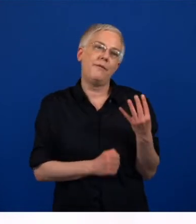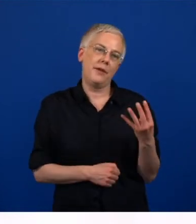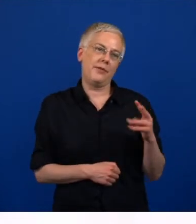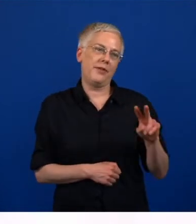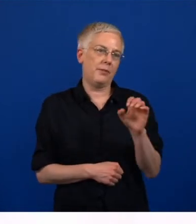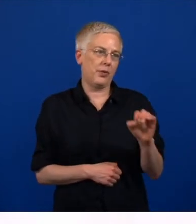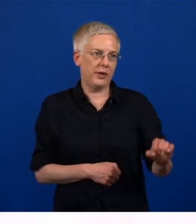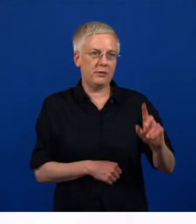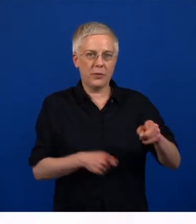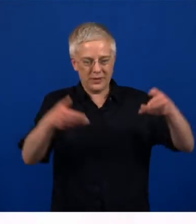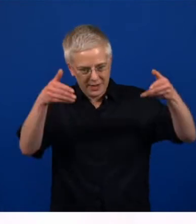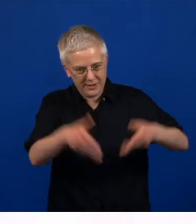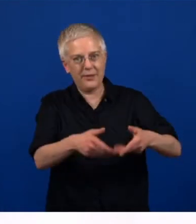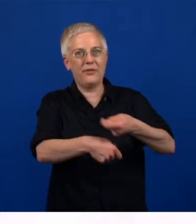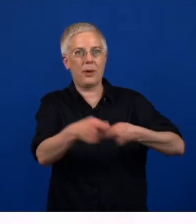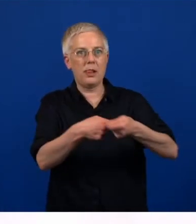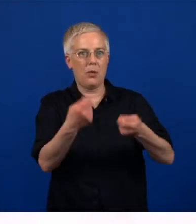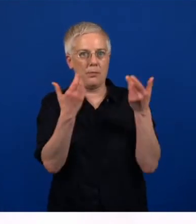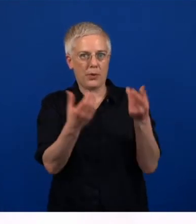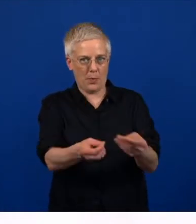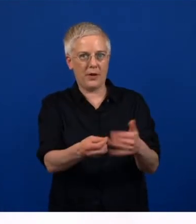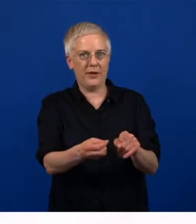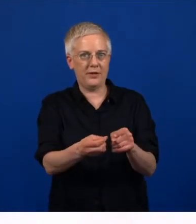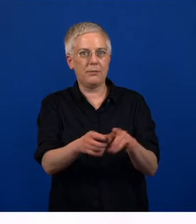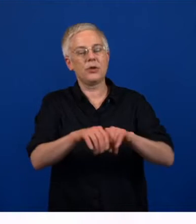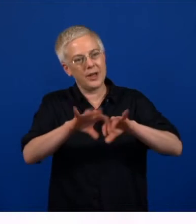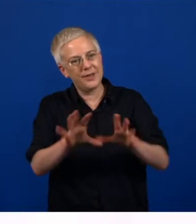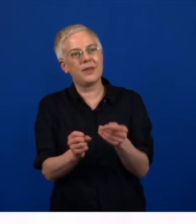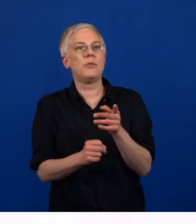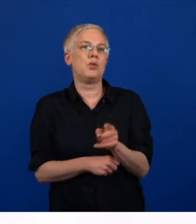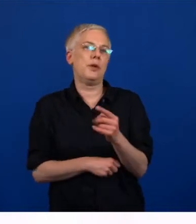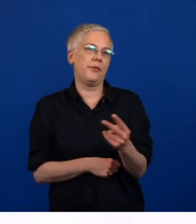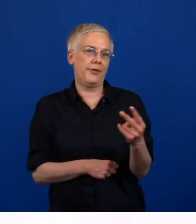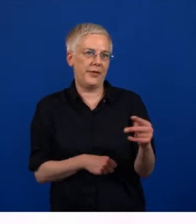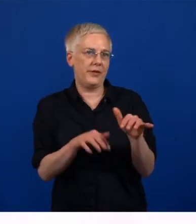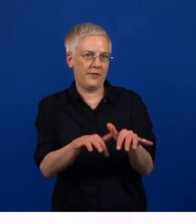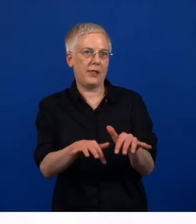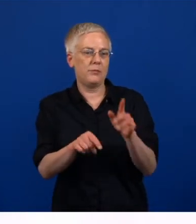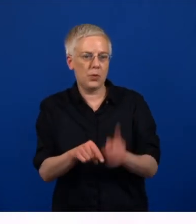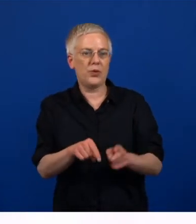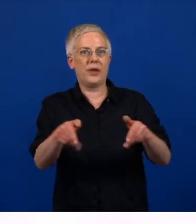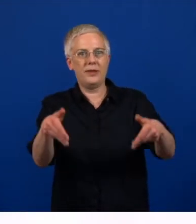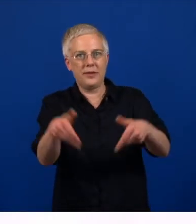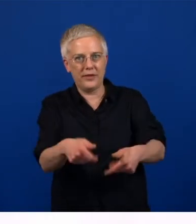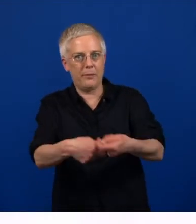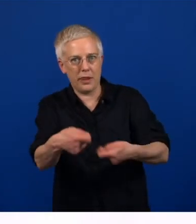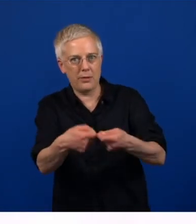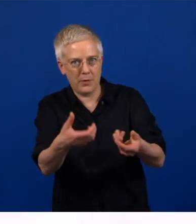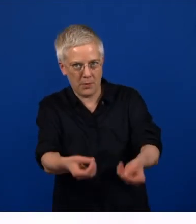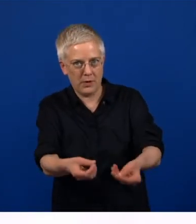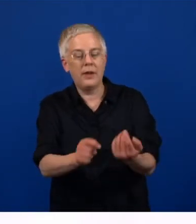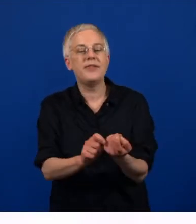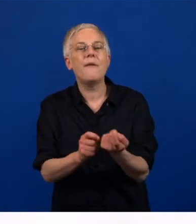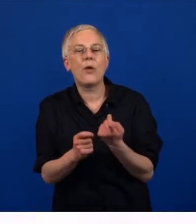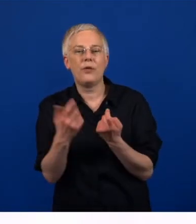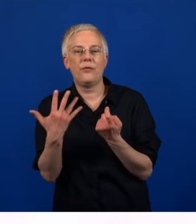der Intensivstation behandelt worden. Das waren 122 Fälle, davon sind 55 Fälle beatmet